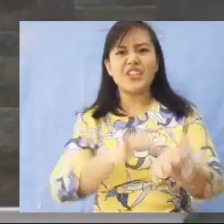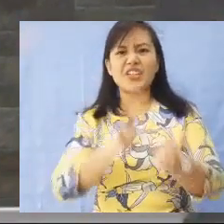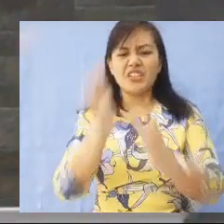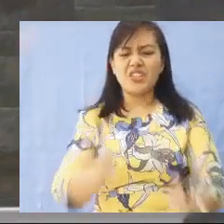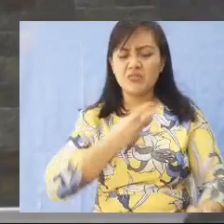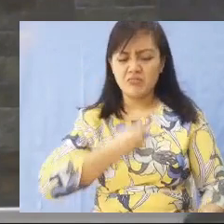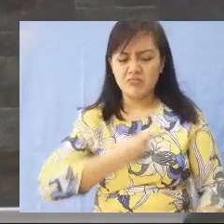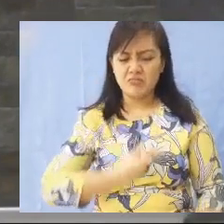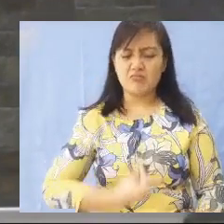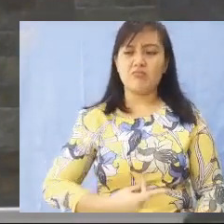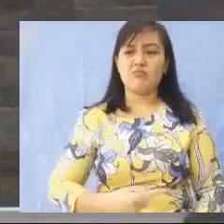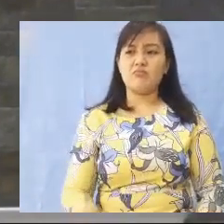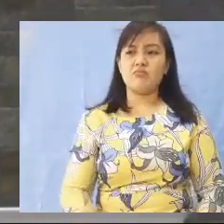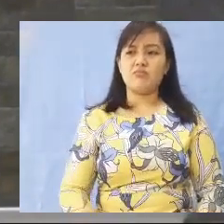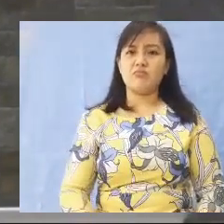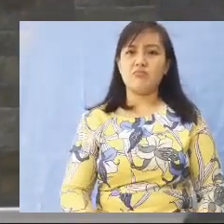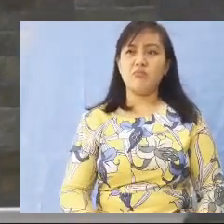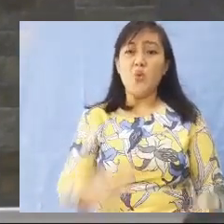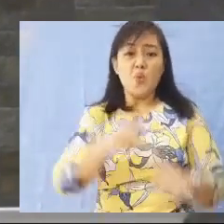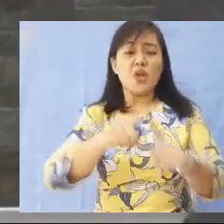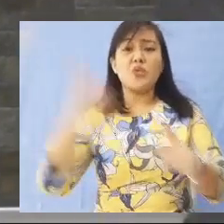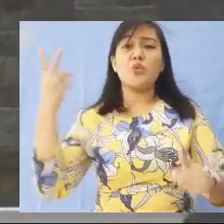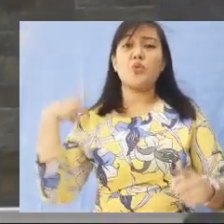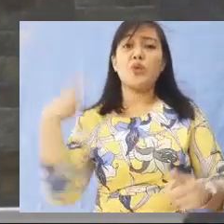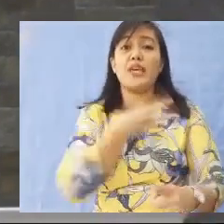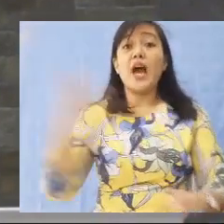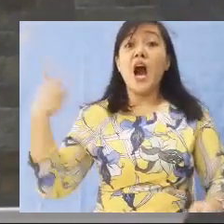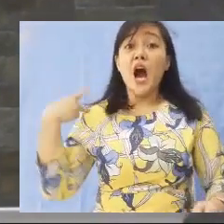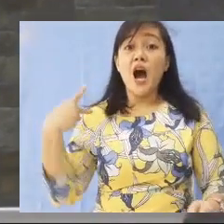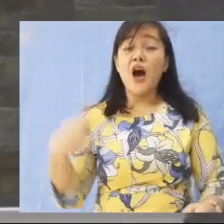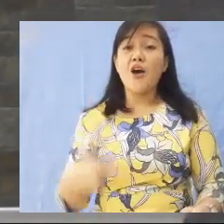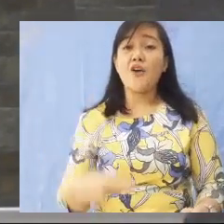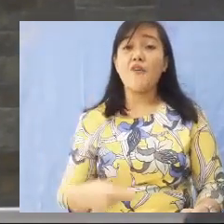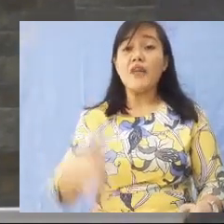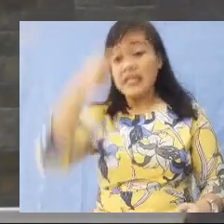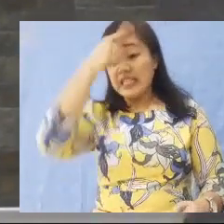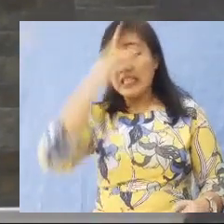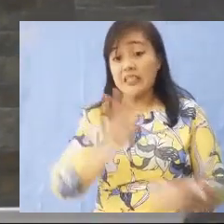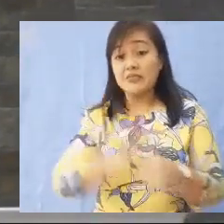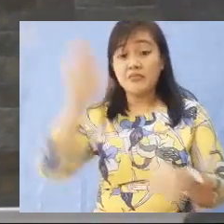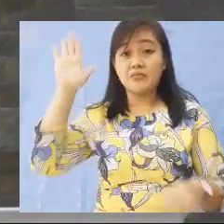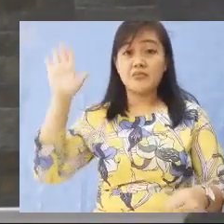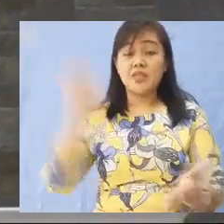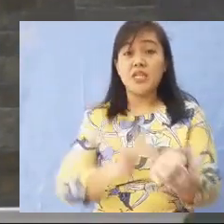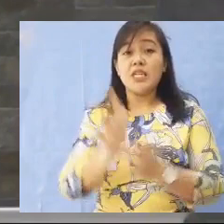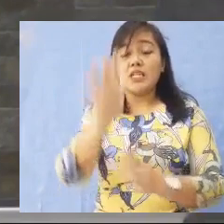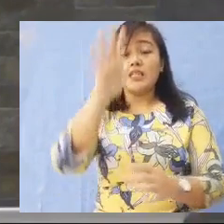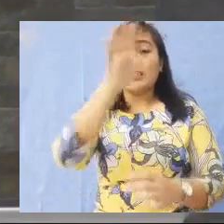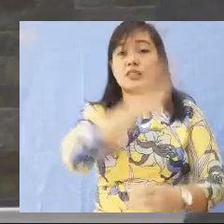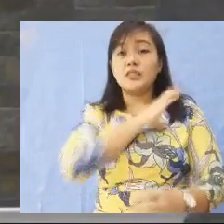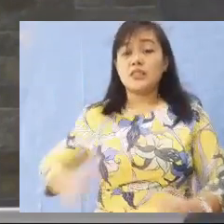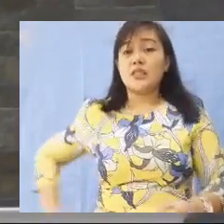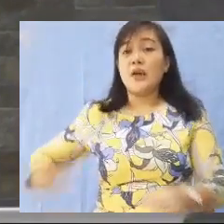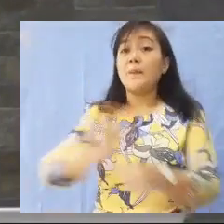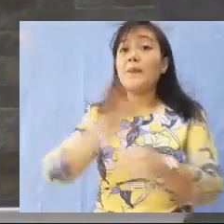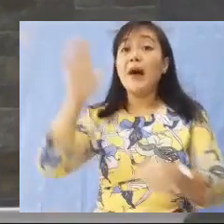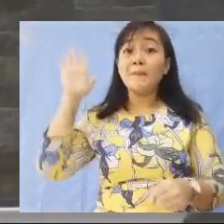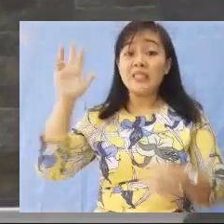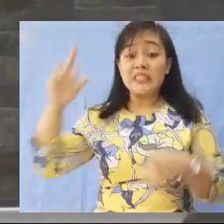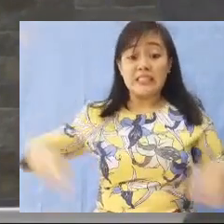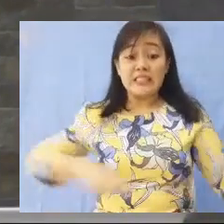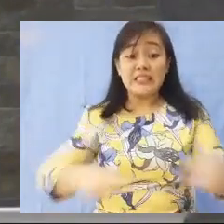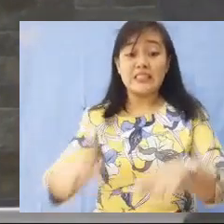meron ang ipinangako ang Diyos sa atin na meron na tayong rivers of flowing water within us